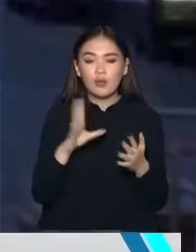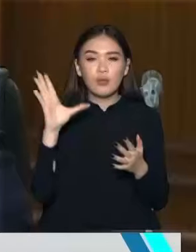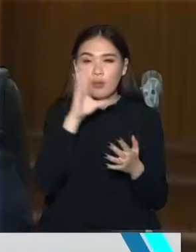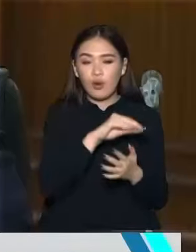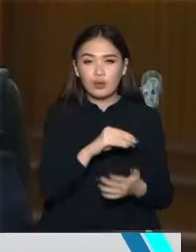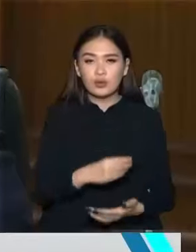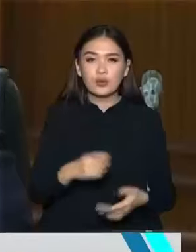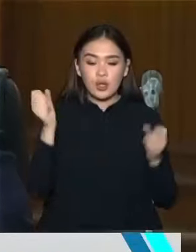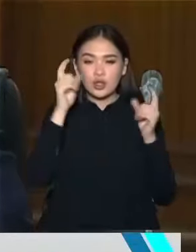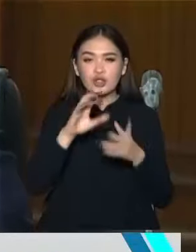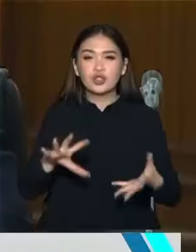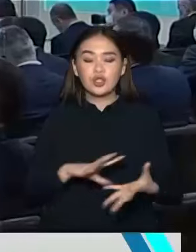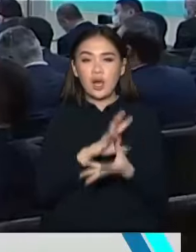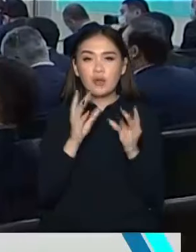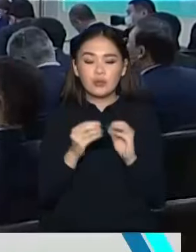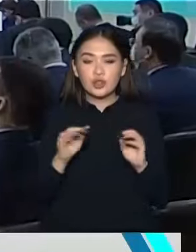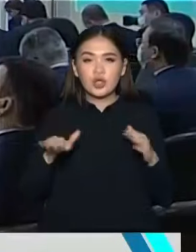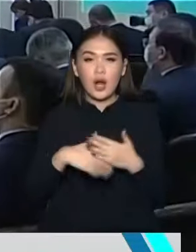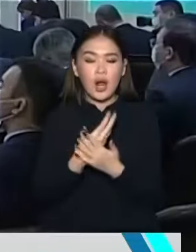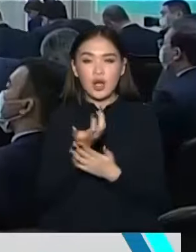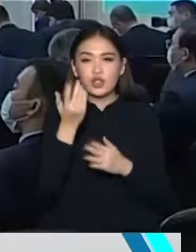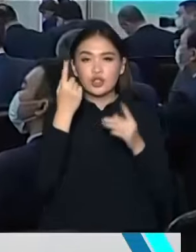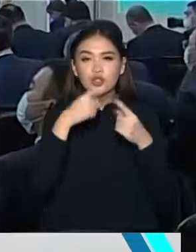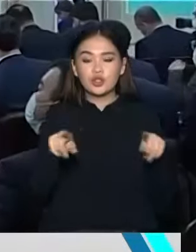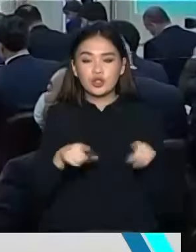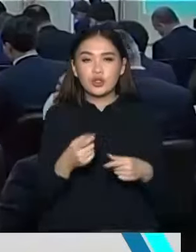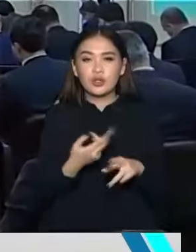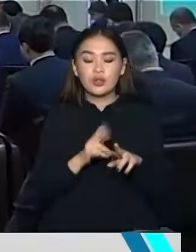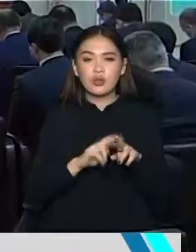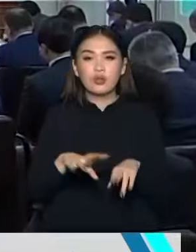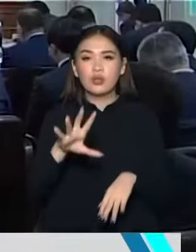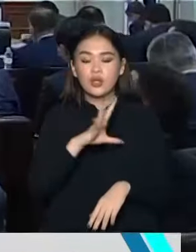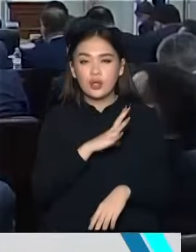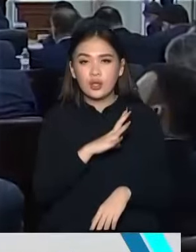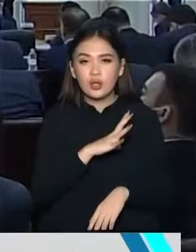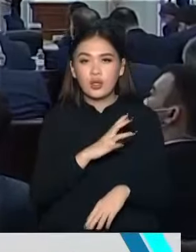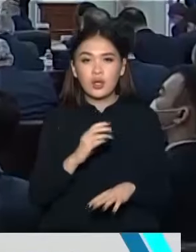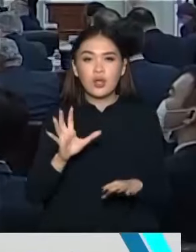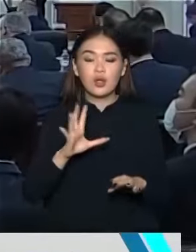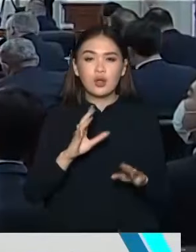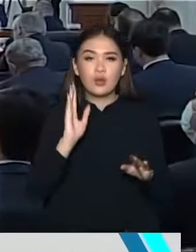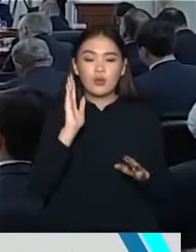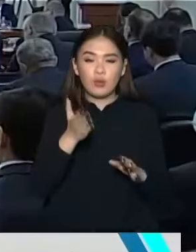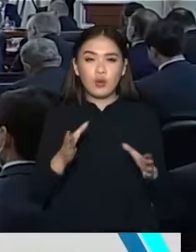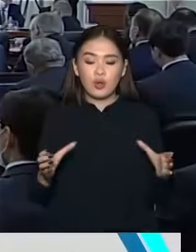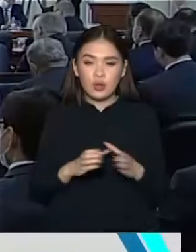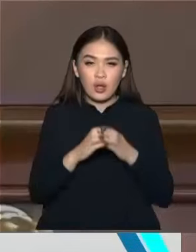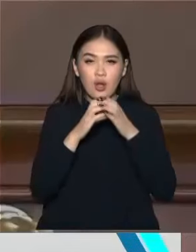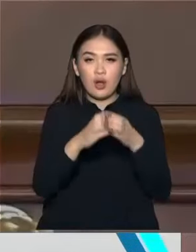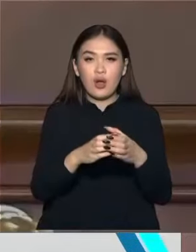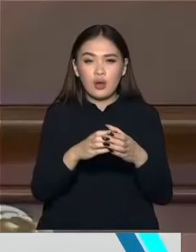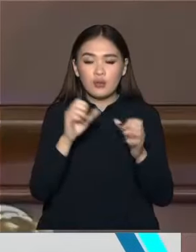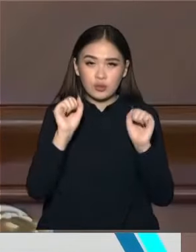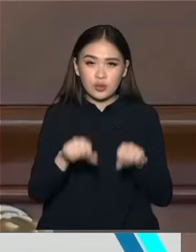алды. Жалпы жаңа жылға үкіметтің осы құраммен аяқ басуға болама. Президенттің сайлау